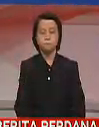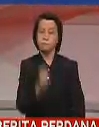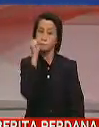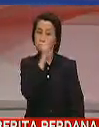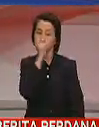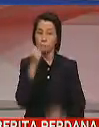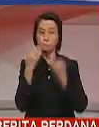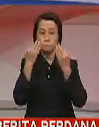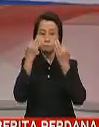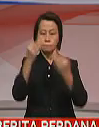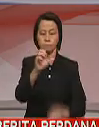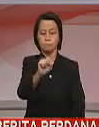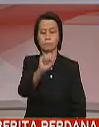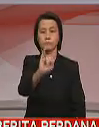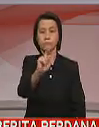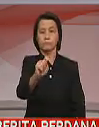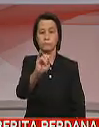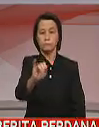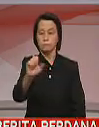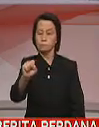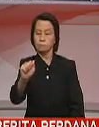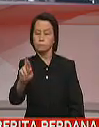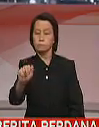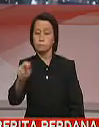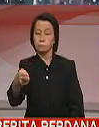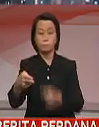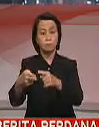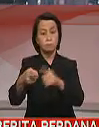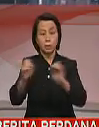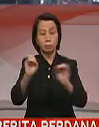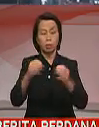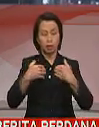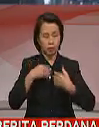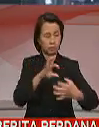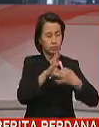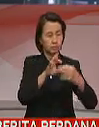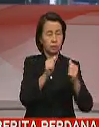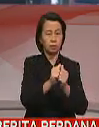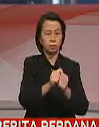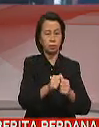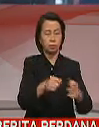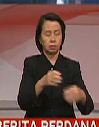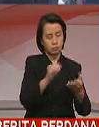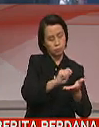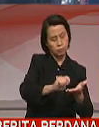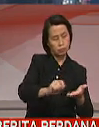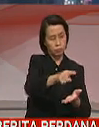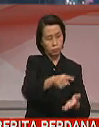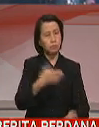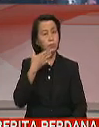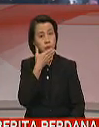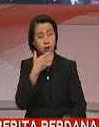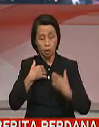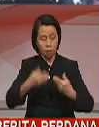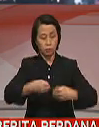Penyanyi terkenal Siti Sarah Raisuddin tiada masalah untuk mengadakan kerjasama dengan komposer muda. Pernah memberi peluang